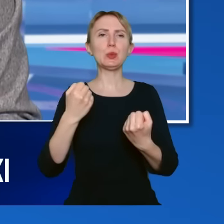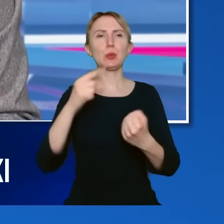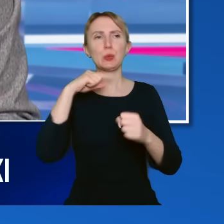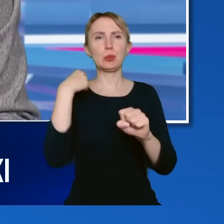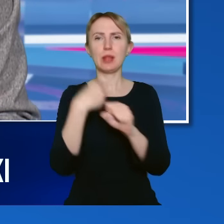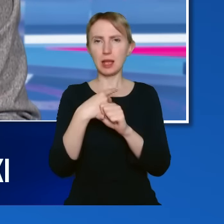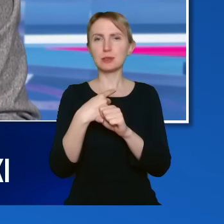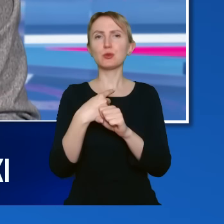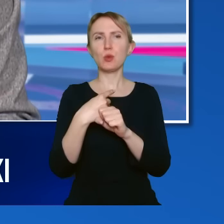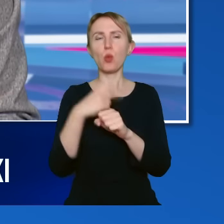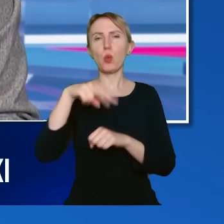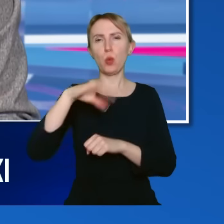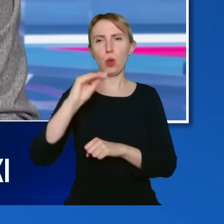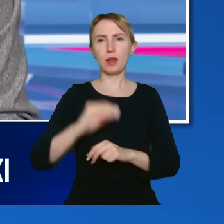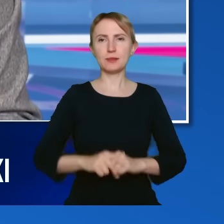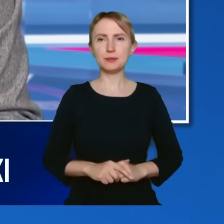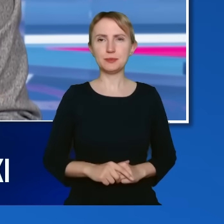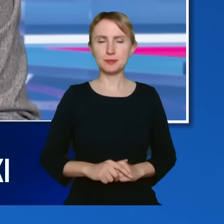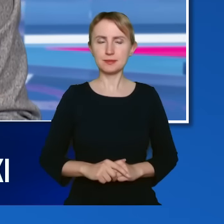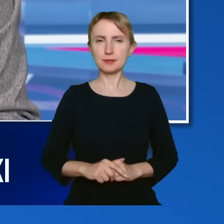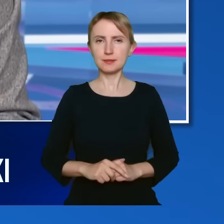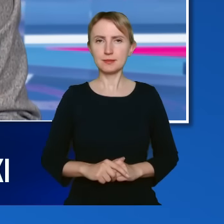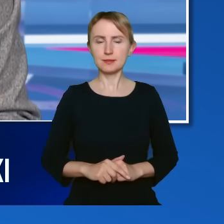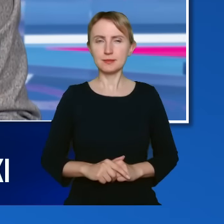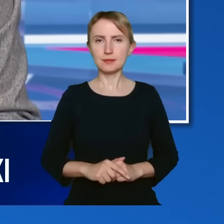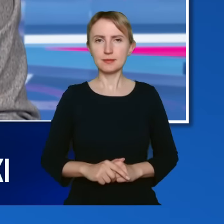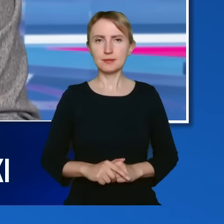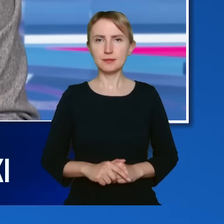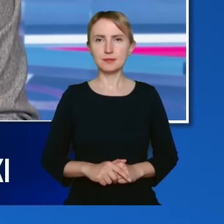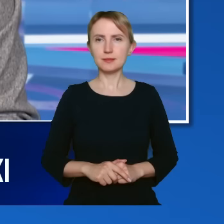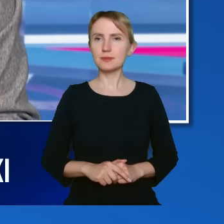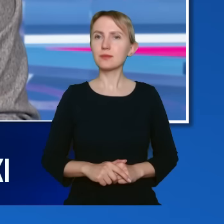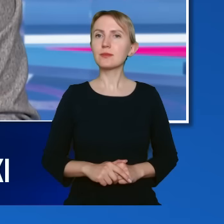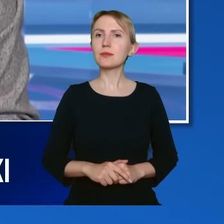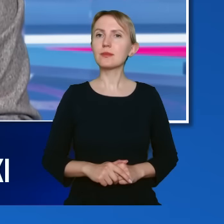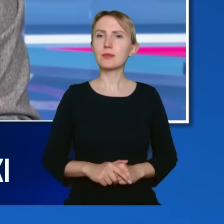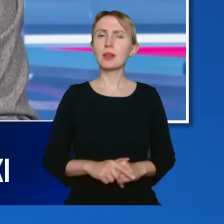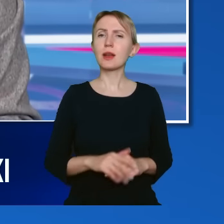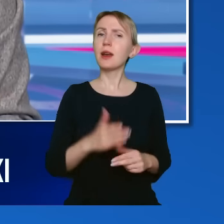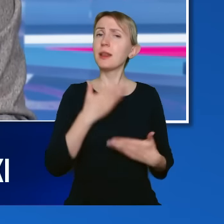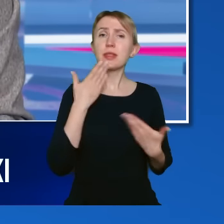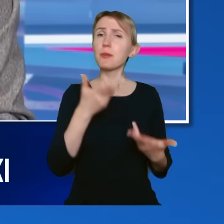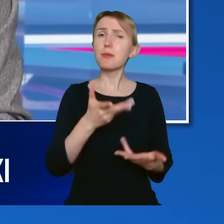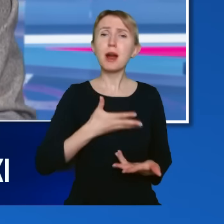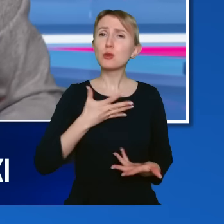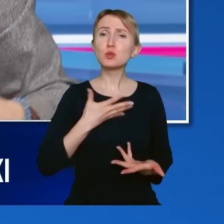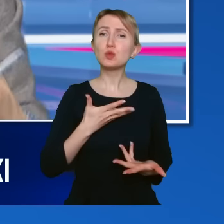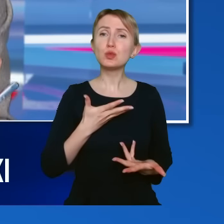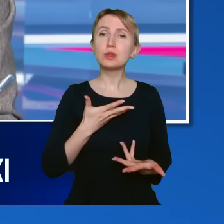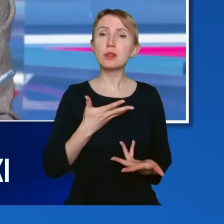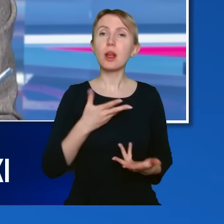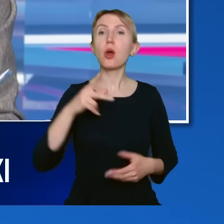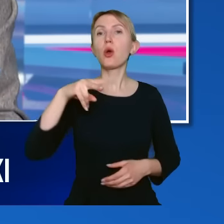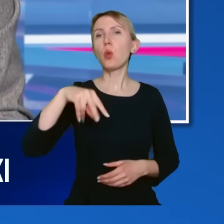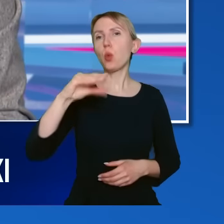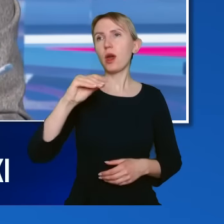decydujących o tym, co się w Unii Europejskiej dzieje. No i nie ma pan takiego poczucia, że po prostu Unia, jak się